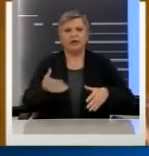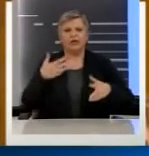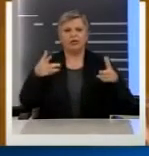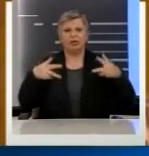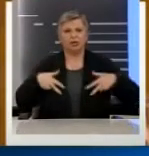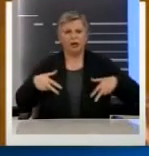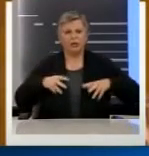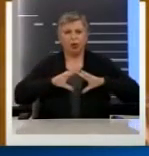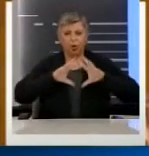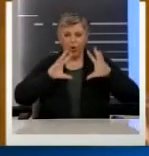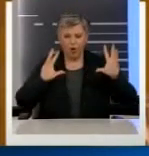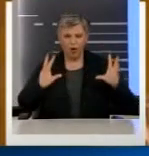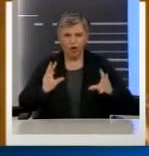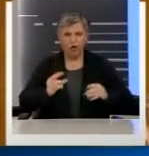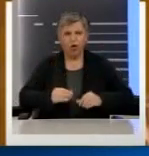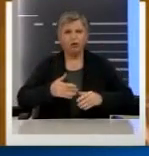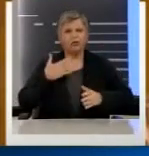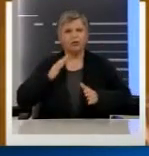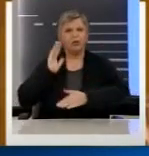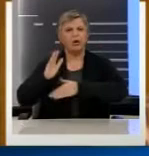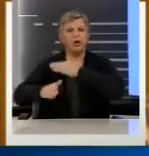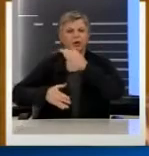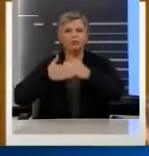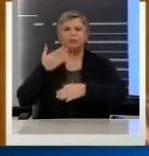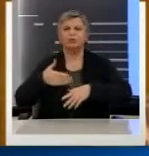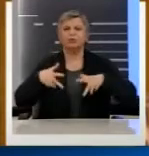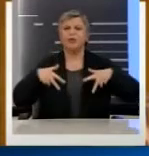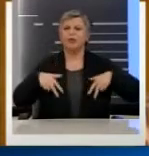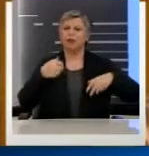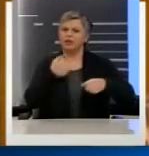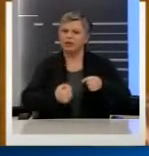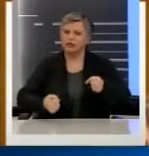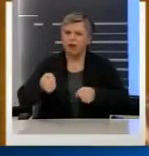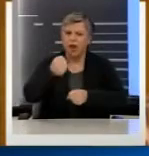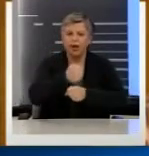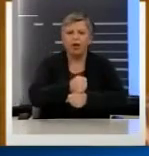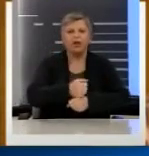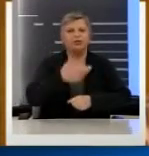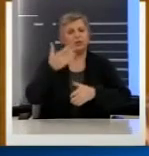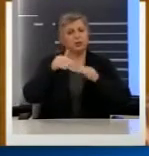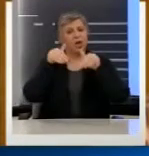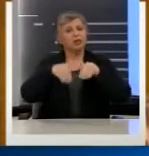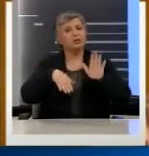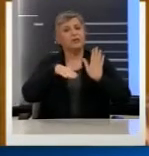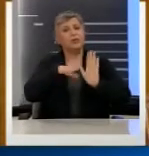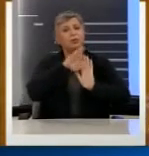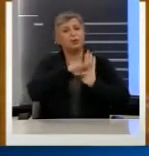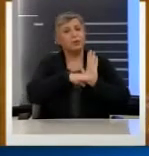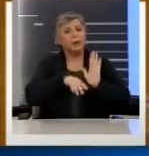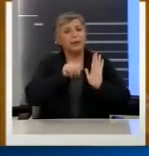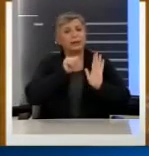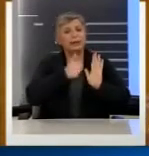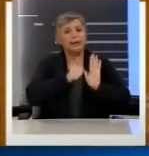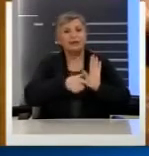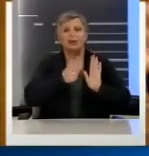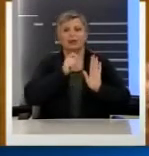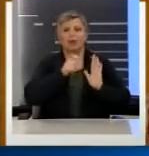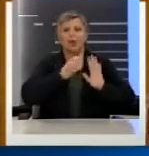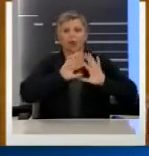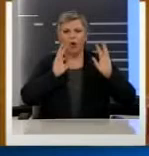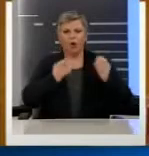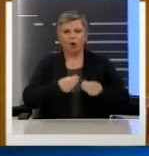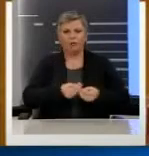των διαδοχικών αλλαγών στις κυβερνήσεις, μέσω από το σεβασμό του πολιτεύματος και του συντάγματος? Πού πήγε εκείνος ο